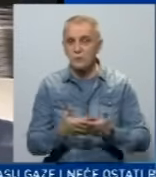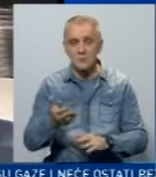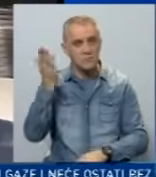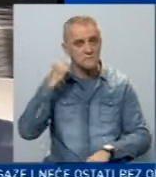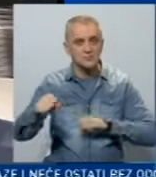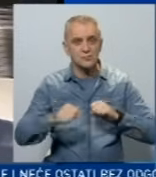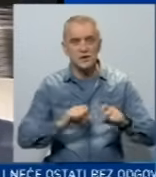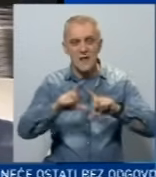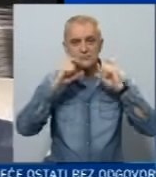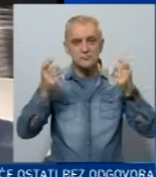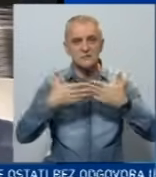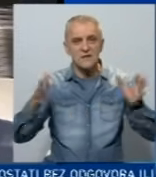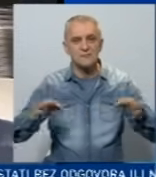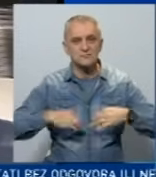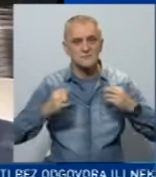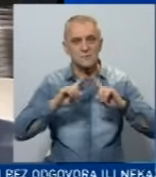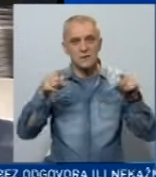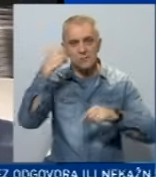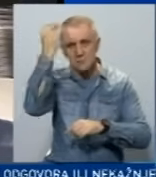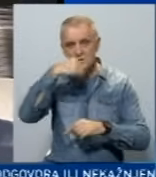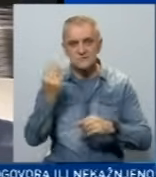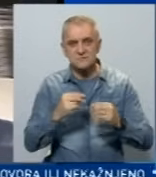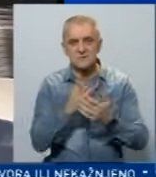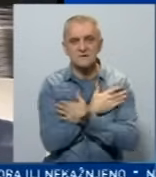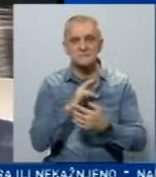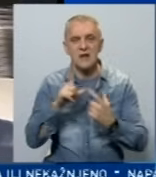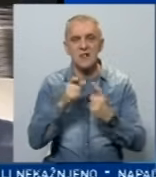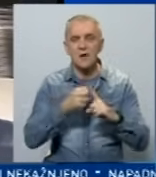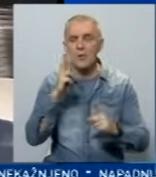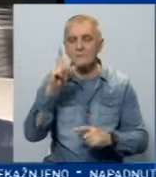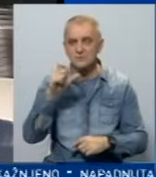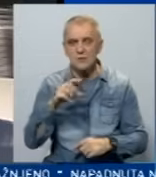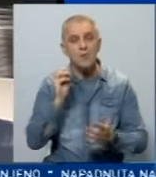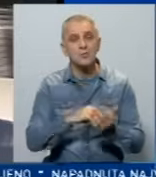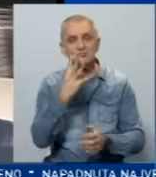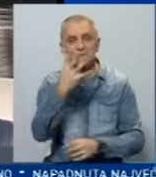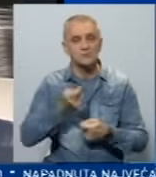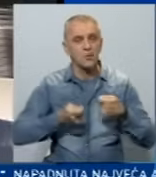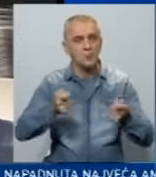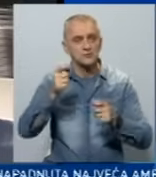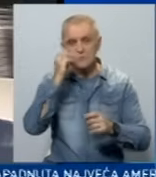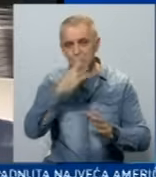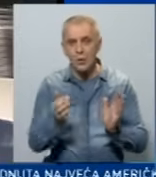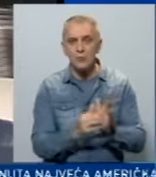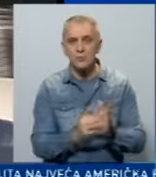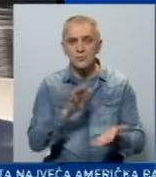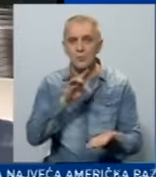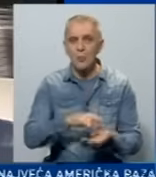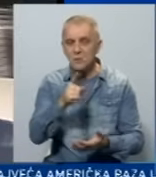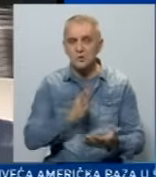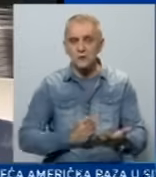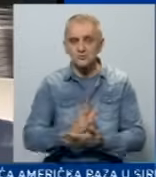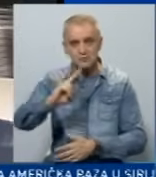predmetu bivšem direktoru Instituta za javno zdravstvo Republike Srpske Branislavu Zeljkoviću i još četvorici optuženih za